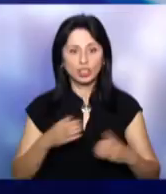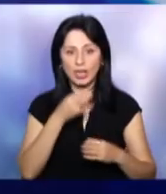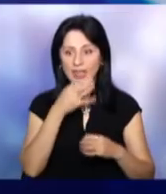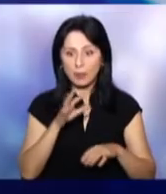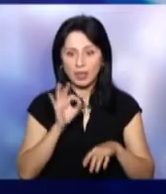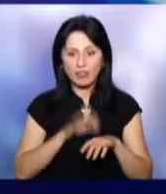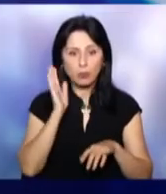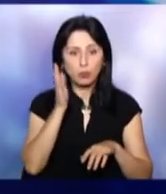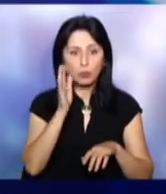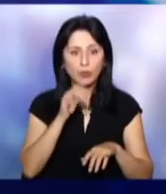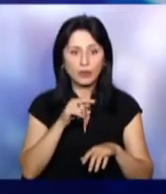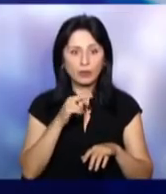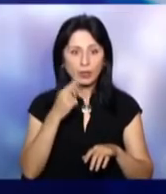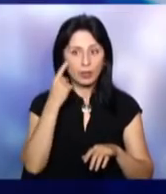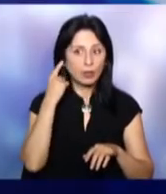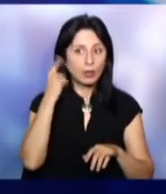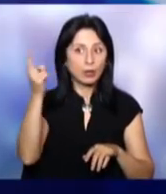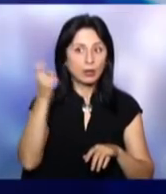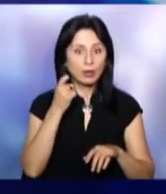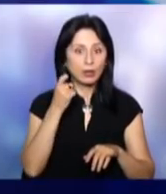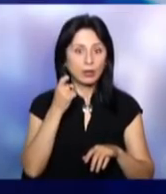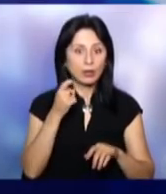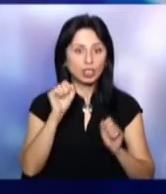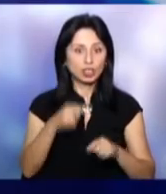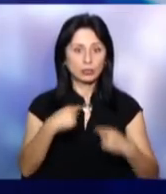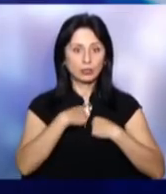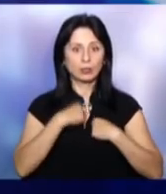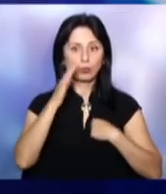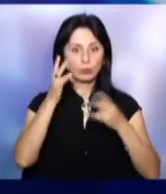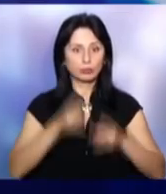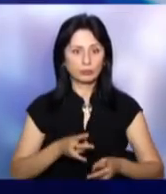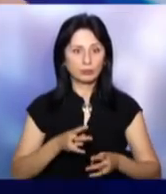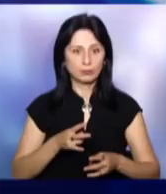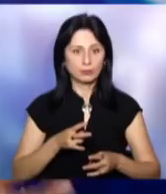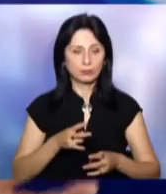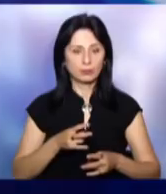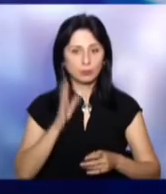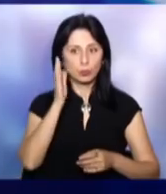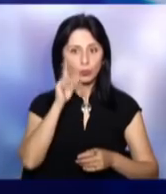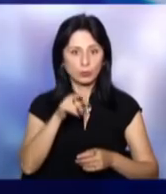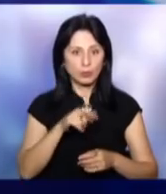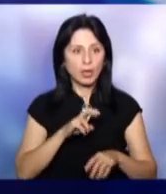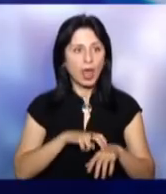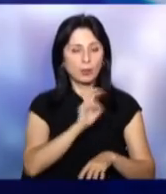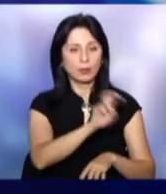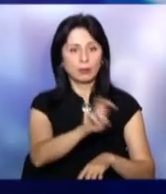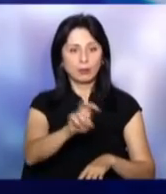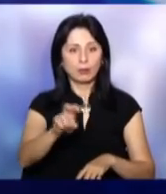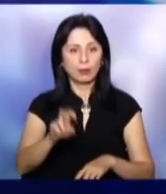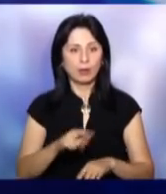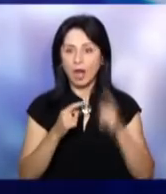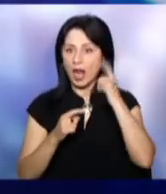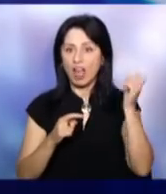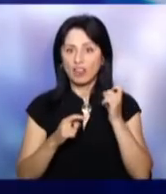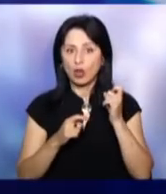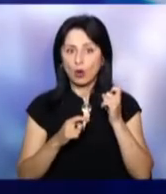ნებისმიერი დაავადება, რასაც მათ თვალი ყური მოჰკრეს, შესაძლოა დაემართოთ თვითონ და დადიან ექიმიდან ექიმთან. Იმიტომ რომ